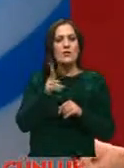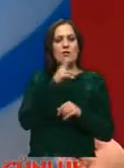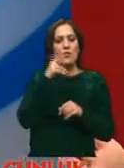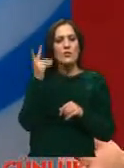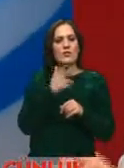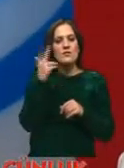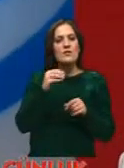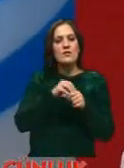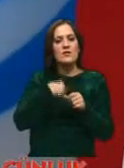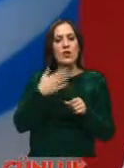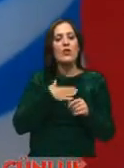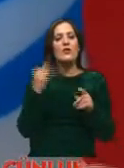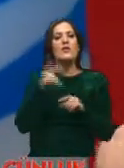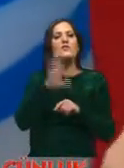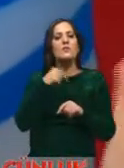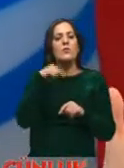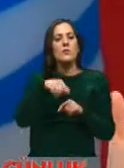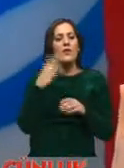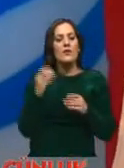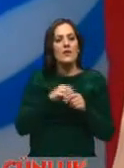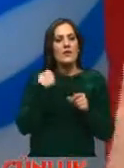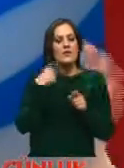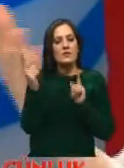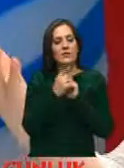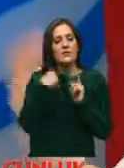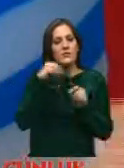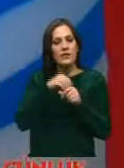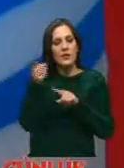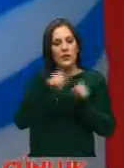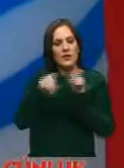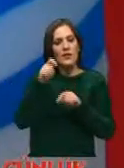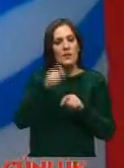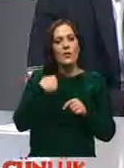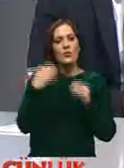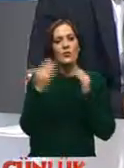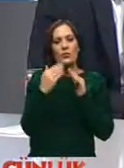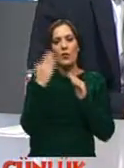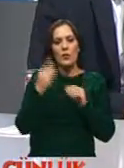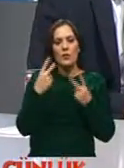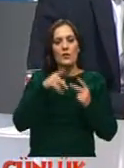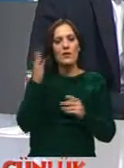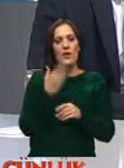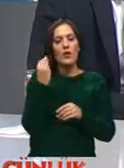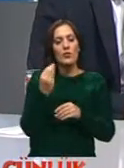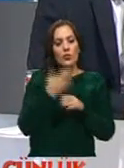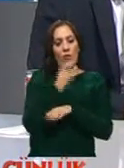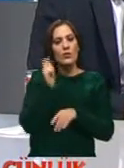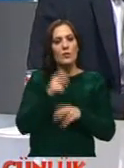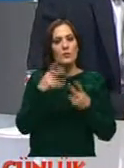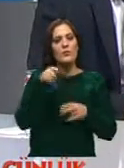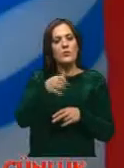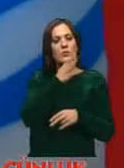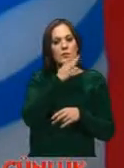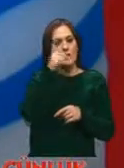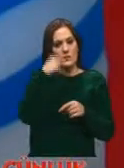önüne geçemeyeceğiz. İlerliyoruz. Bununla nasıl başa çıkabiliriz? Nasıl dediğiniz aynen gibi öyle uyumlanabiliriz? Daha evet doğru düzgün yapabiliriz? Bunu